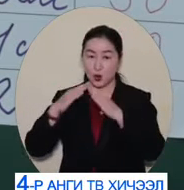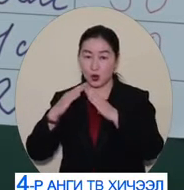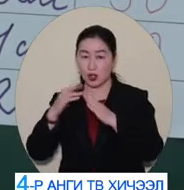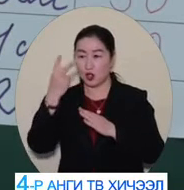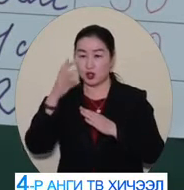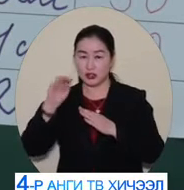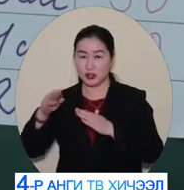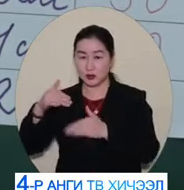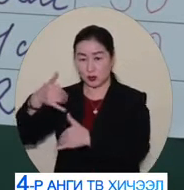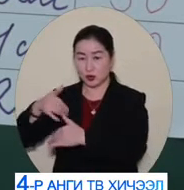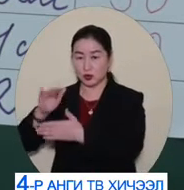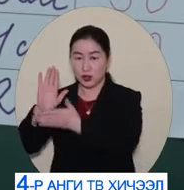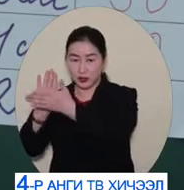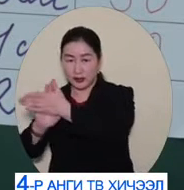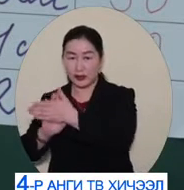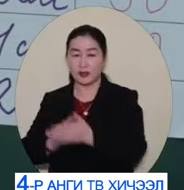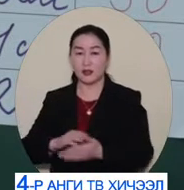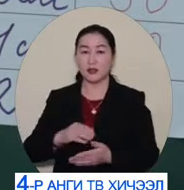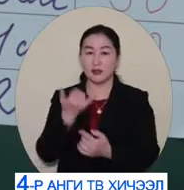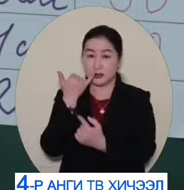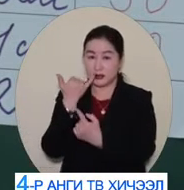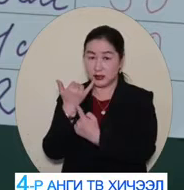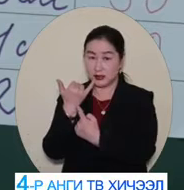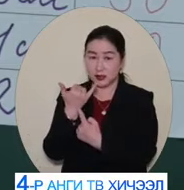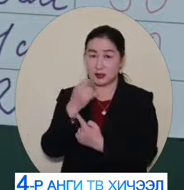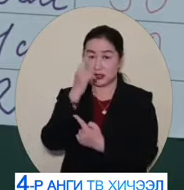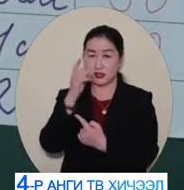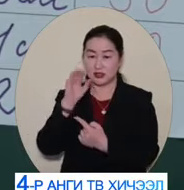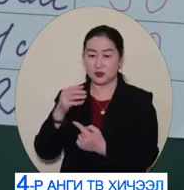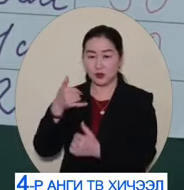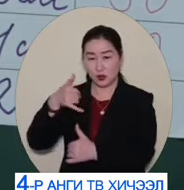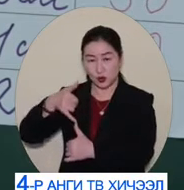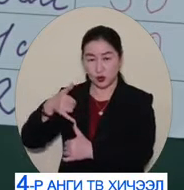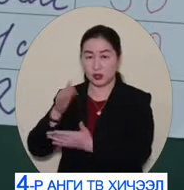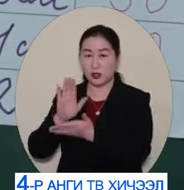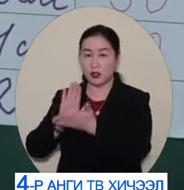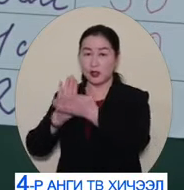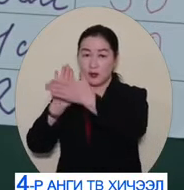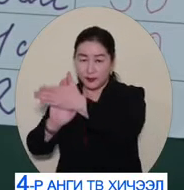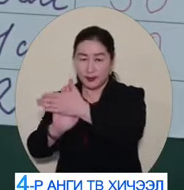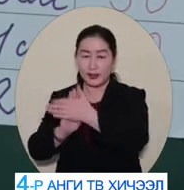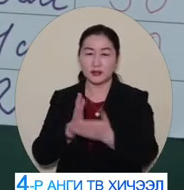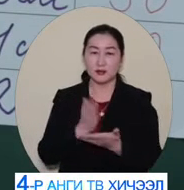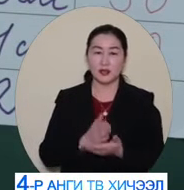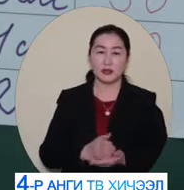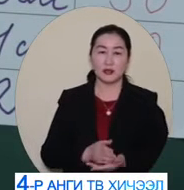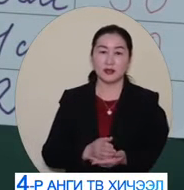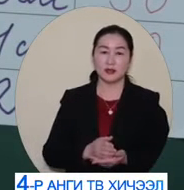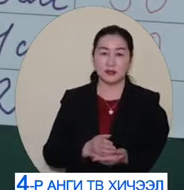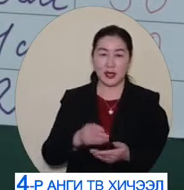өндөртэй зурагдана. За нохооны өр 2 см өндөртэй зурагдаад цэцэг бол яг 1 см өндөртэй зурагдчих.